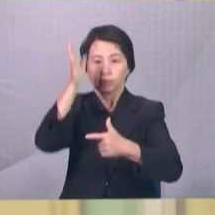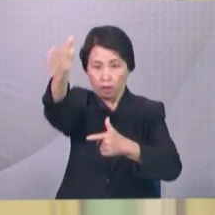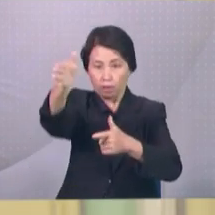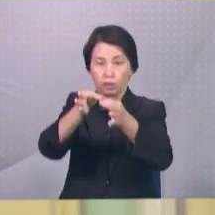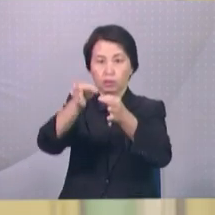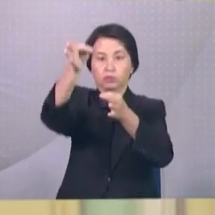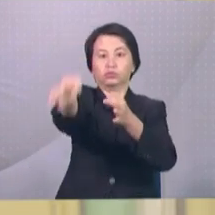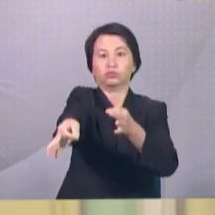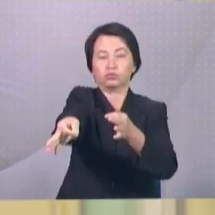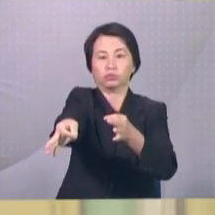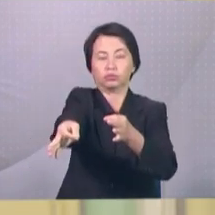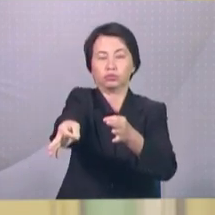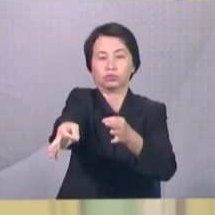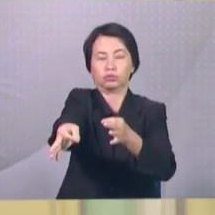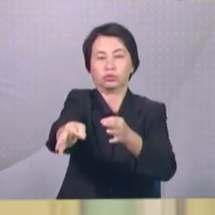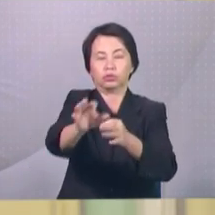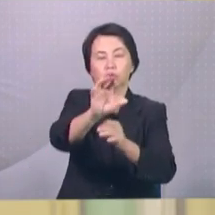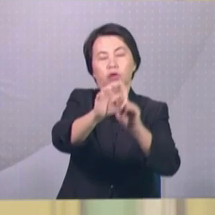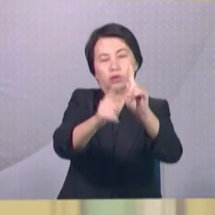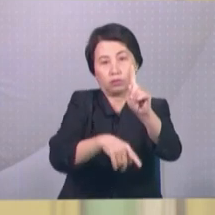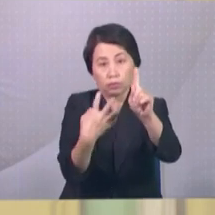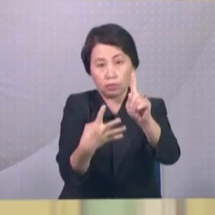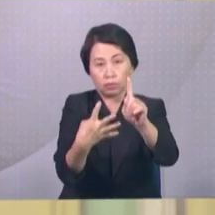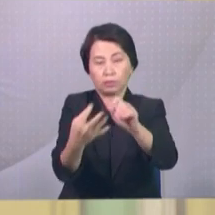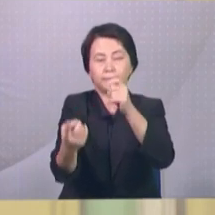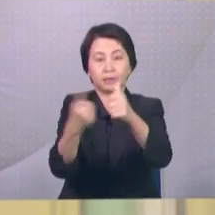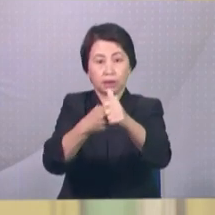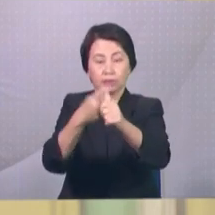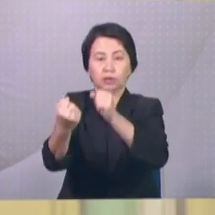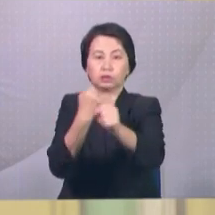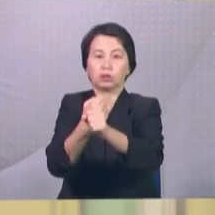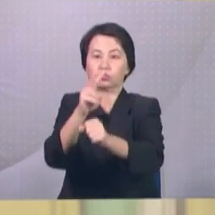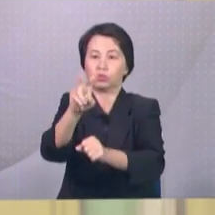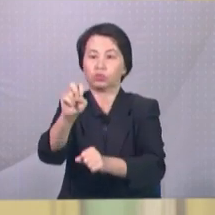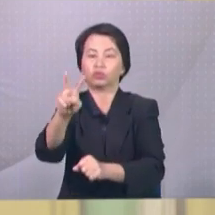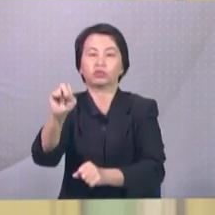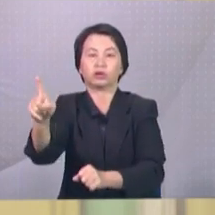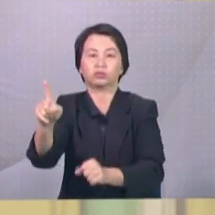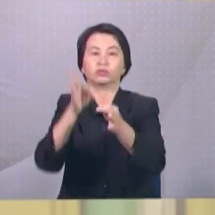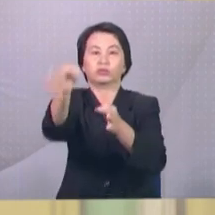kepada suku pertama tahun 2021.